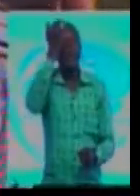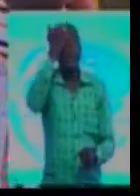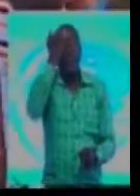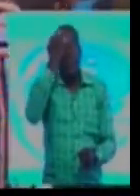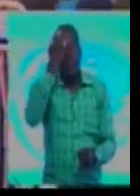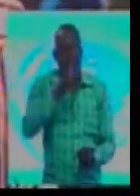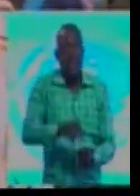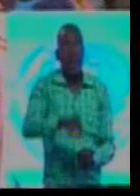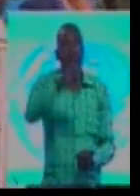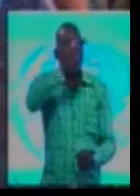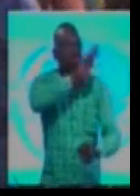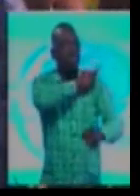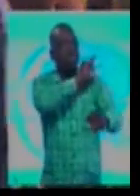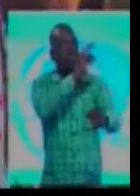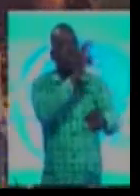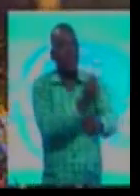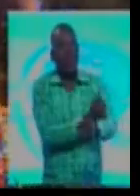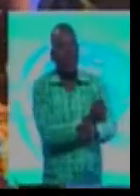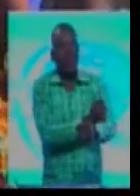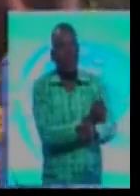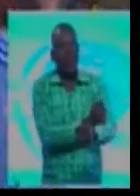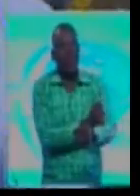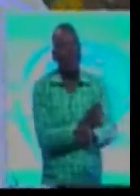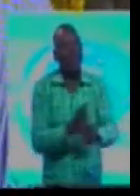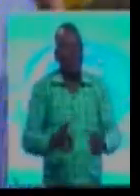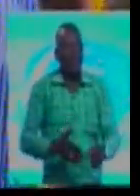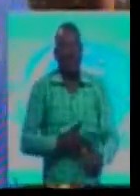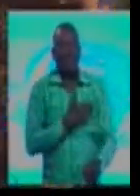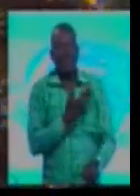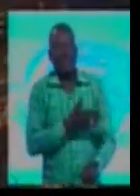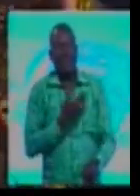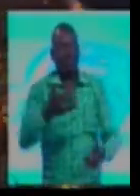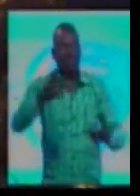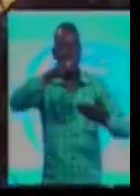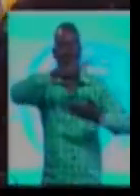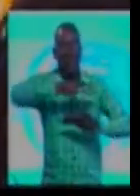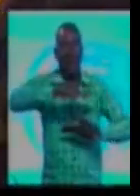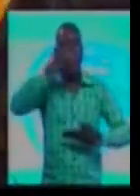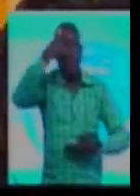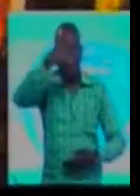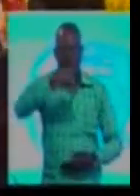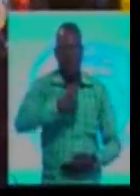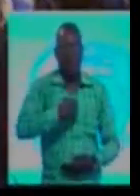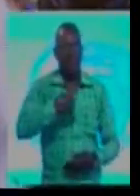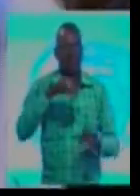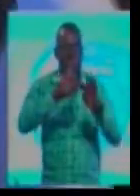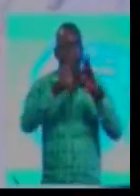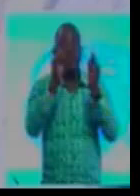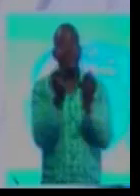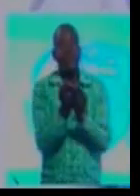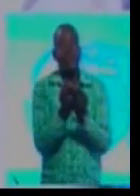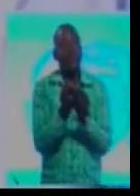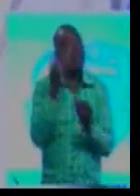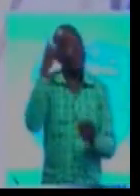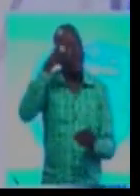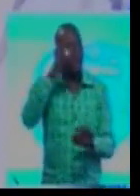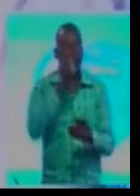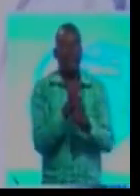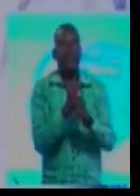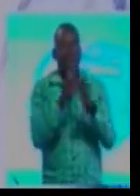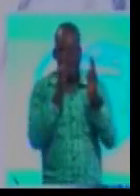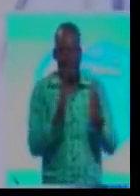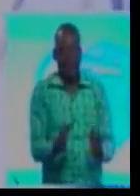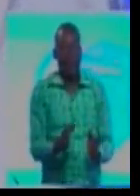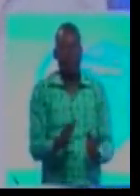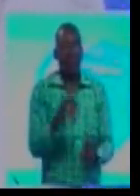autorités, et je pense que c'est un sentiment de satisfaction pour moi-même, pour ma famille et aussi pour mes collègues. Tout en invitant